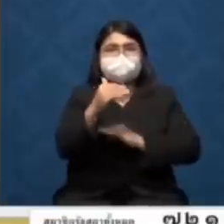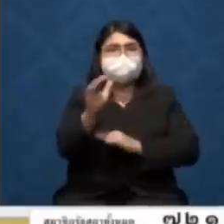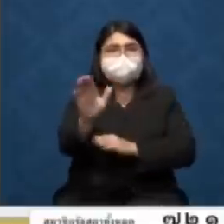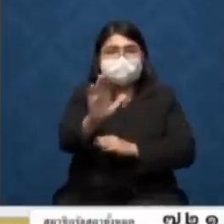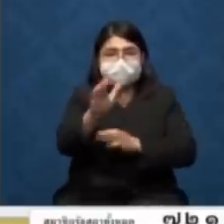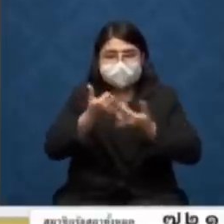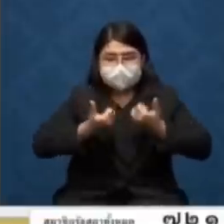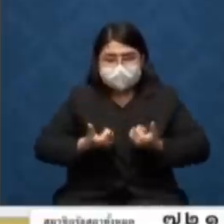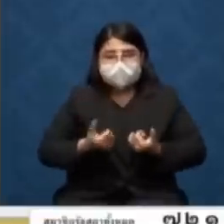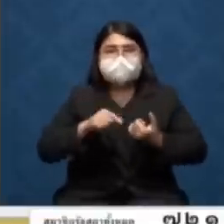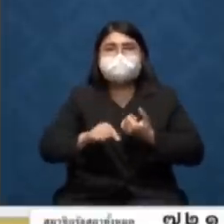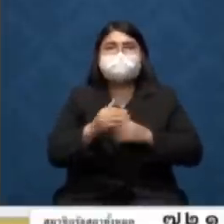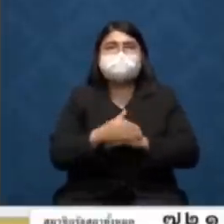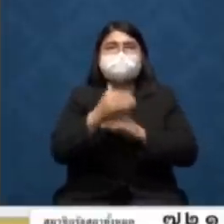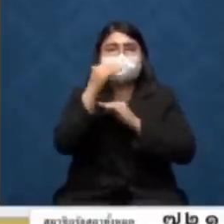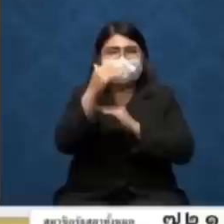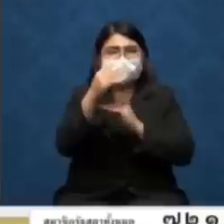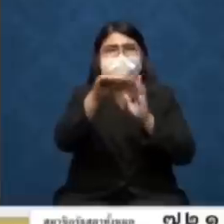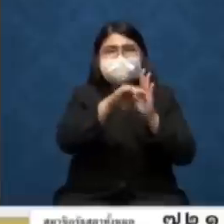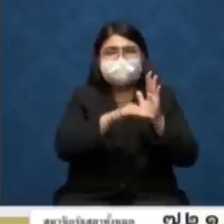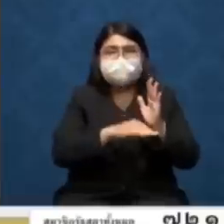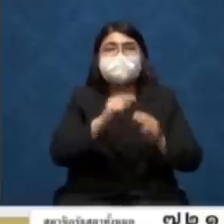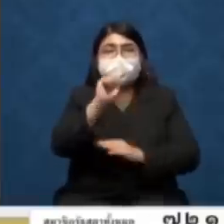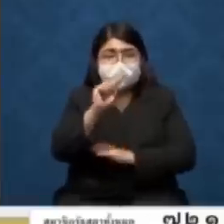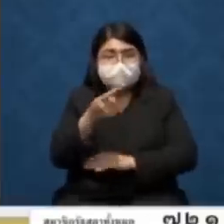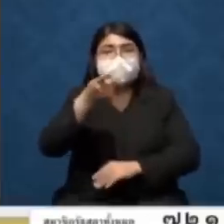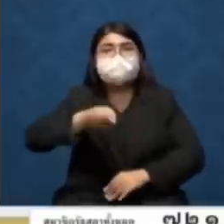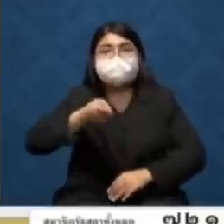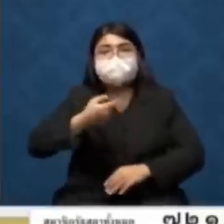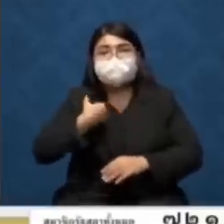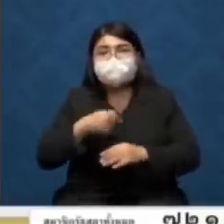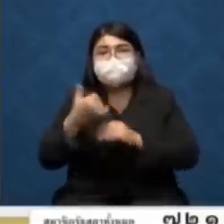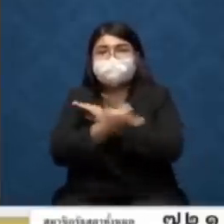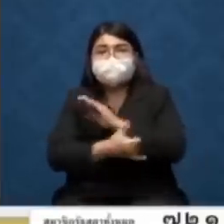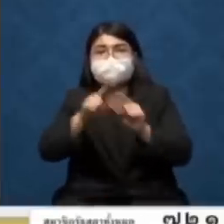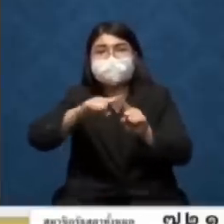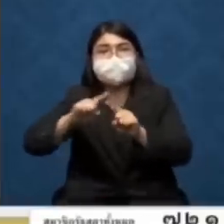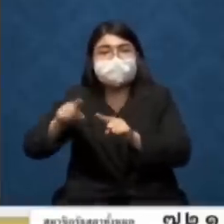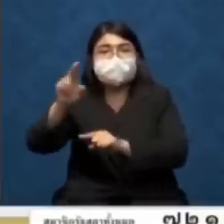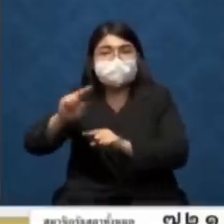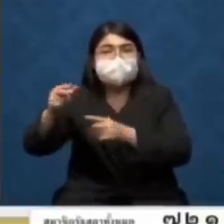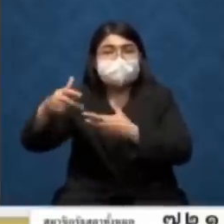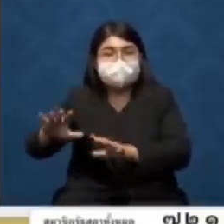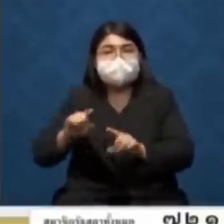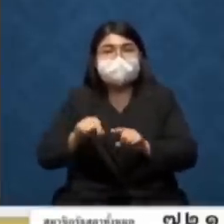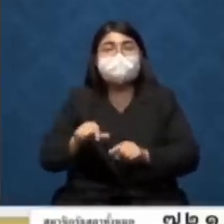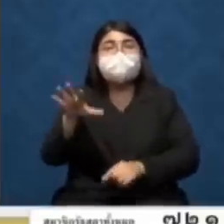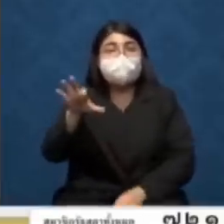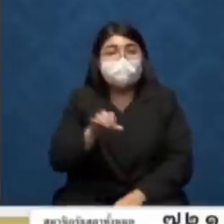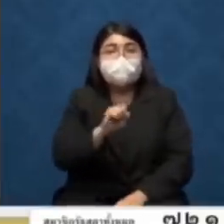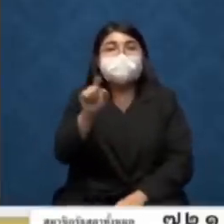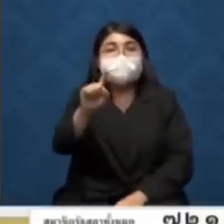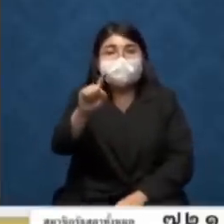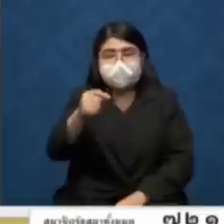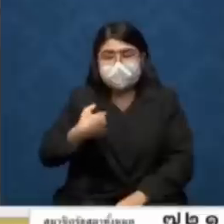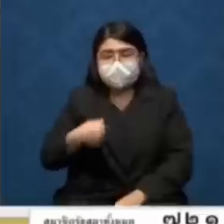อัี้เปหกการใหจร แล้วก็หากหายประเทศก็ทดลองใช้และผมกไมได้เอาอะไรมาจากอนไลครัมาจากงานวิจัของนกวชาการจำ